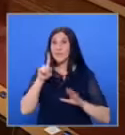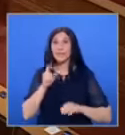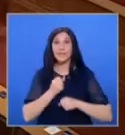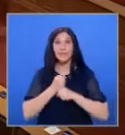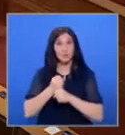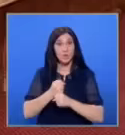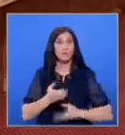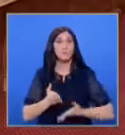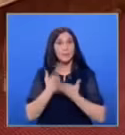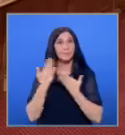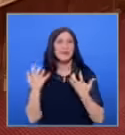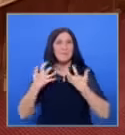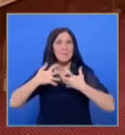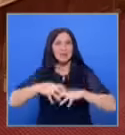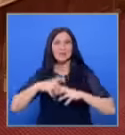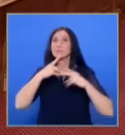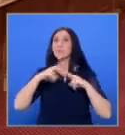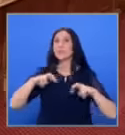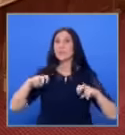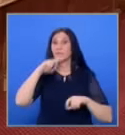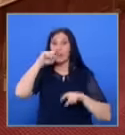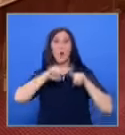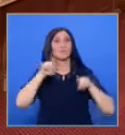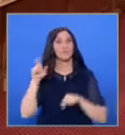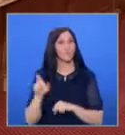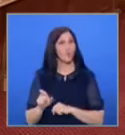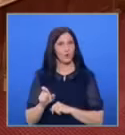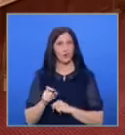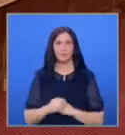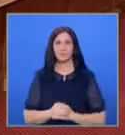...191 депутати подкрепиха механизма за разследване на главния прокурор.